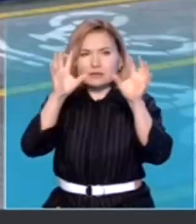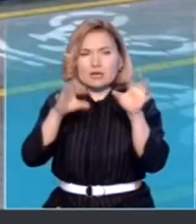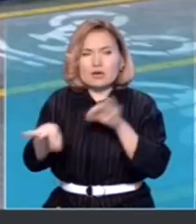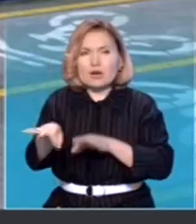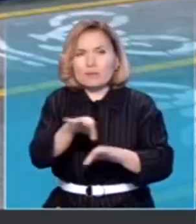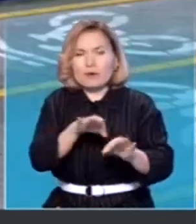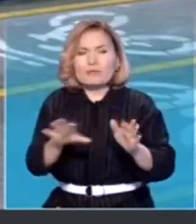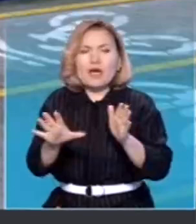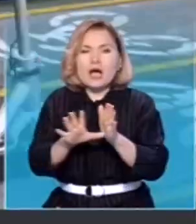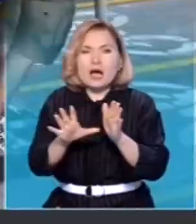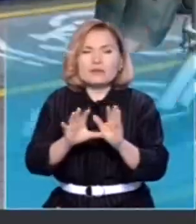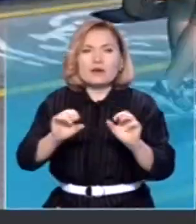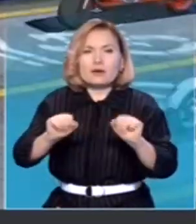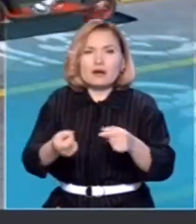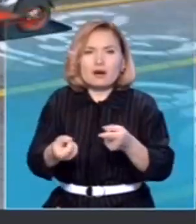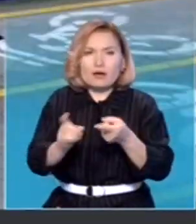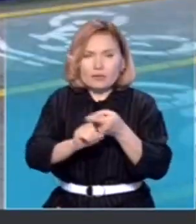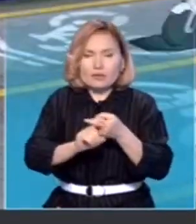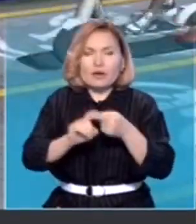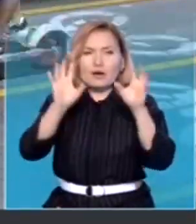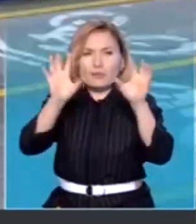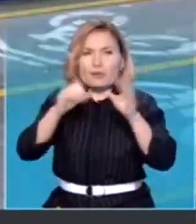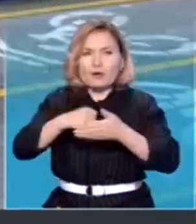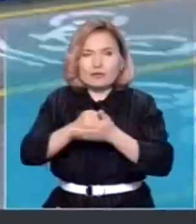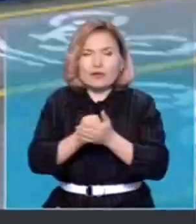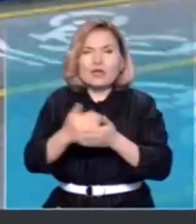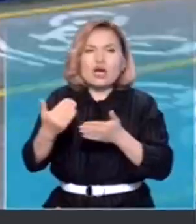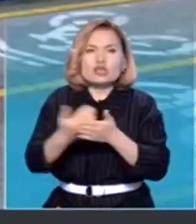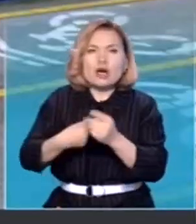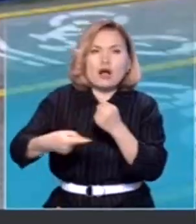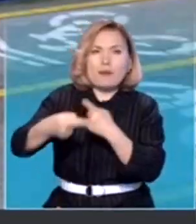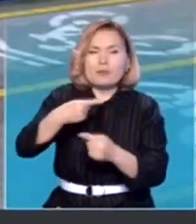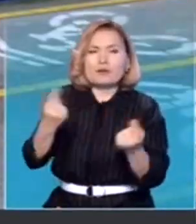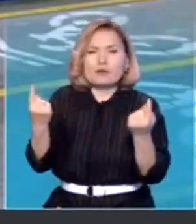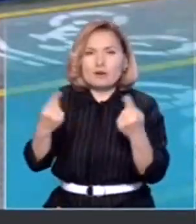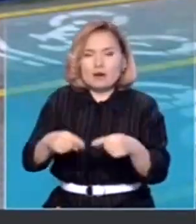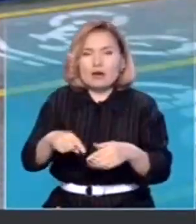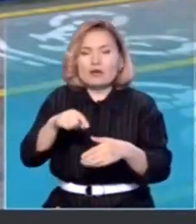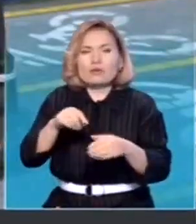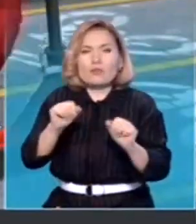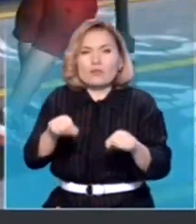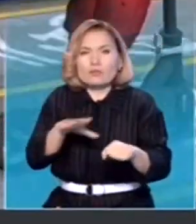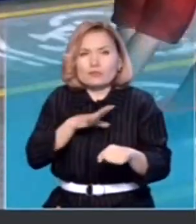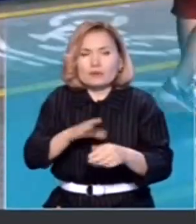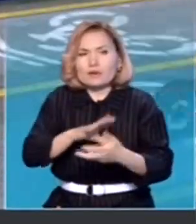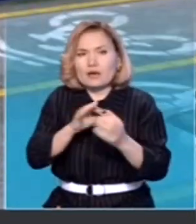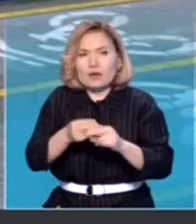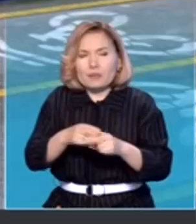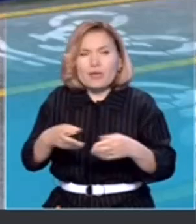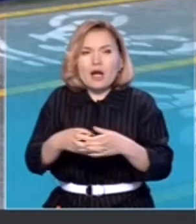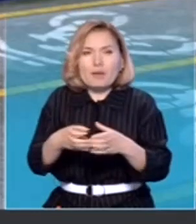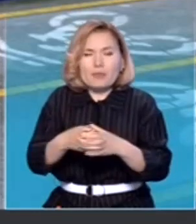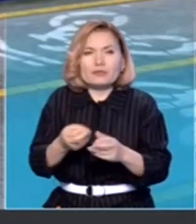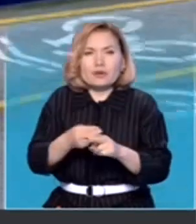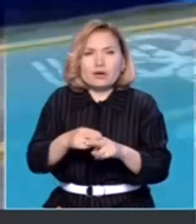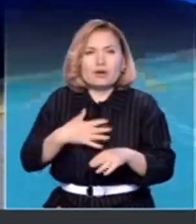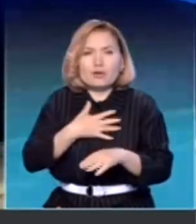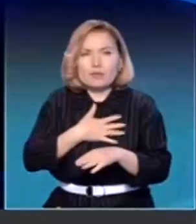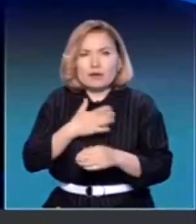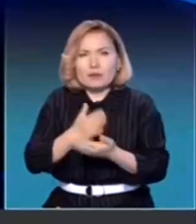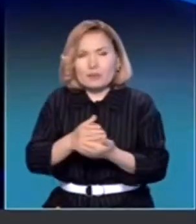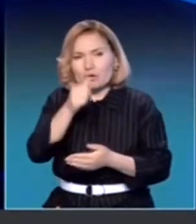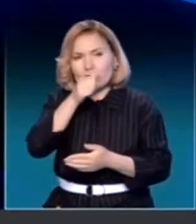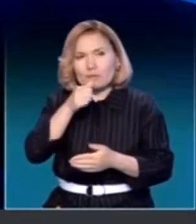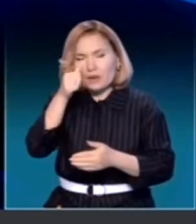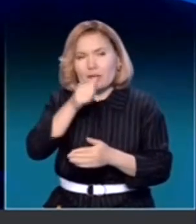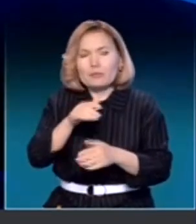жобасы электросамокатқа қатысты. Жаңа заң бизнесті құрдымға кетіруі мүмкін. Осылай деген отандық кикшенинг компаниялар алаңдаулы.